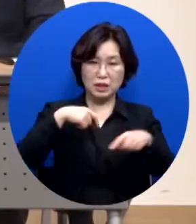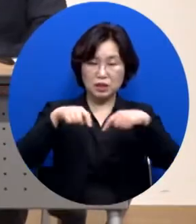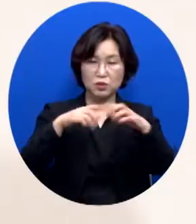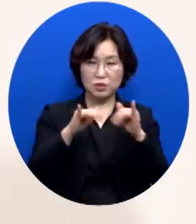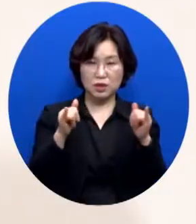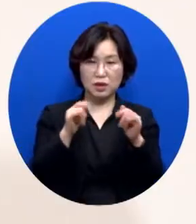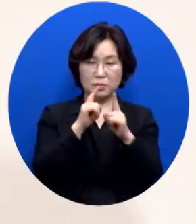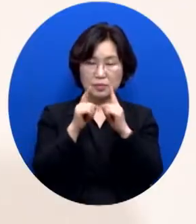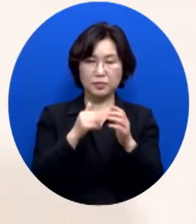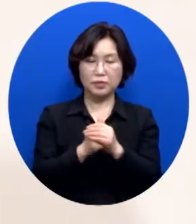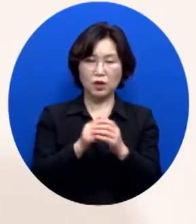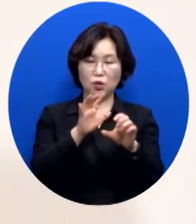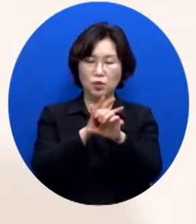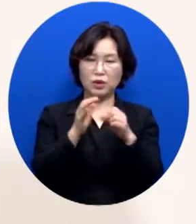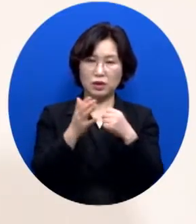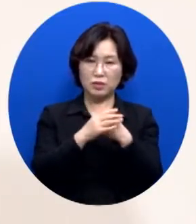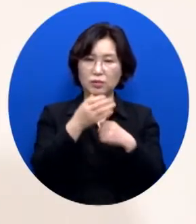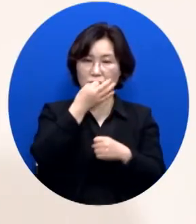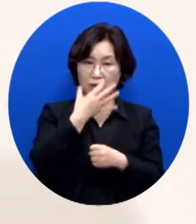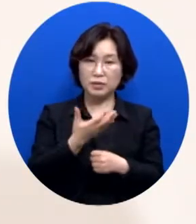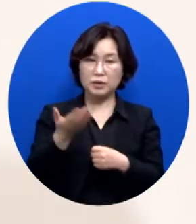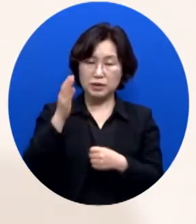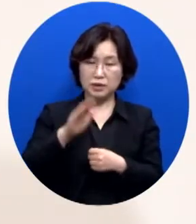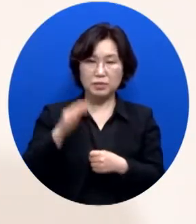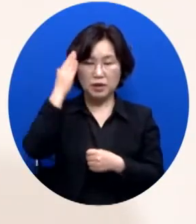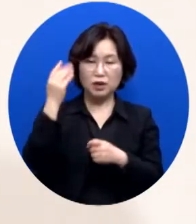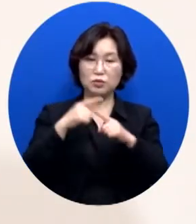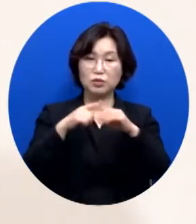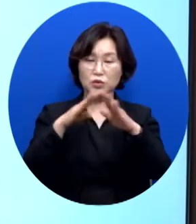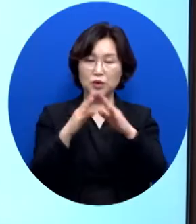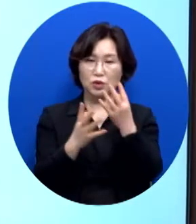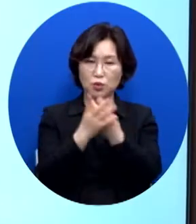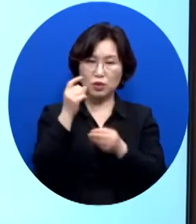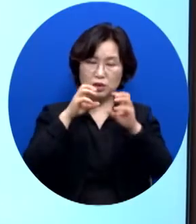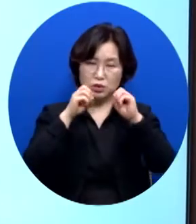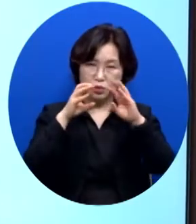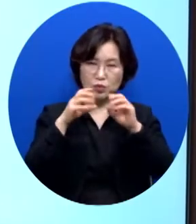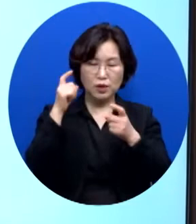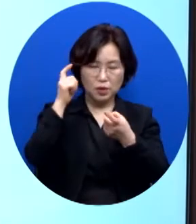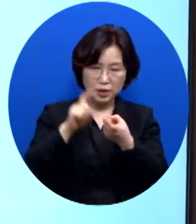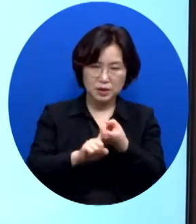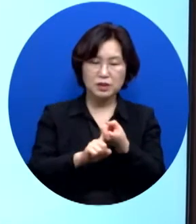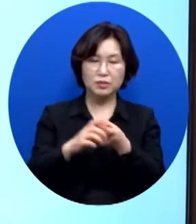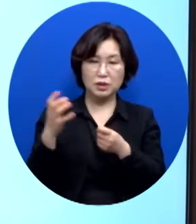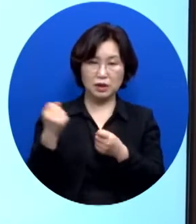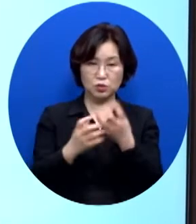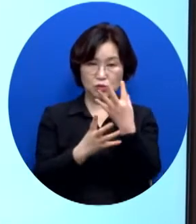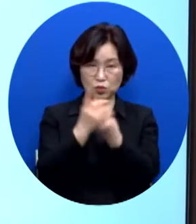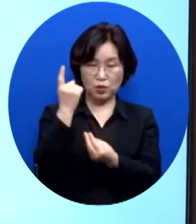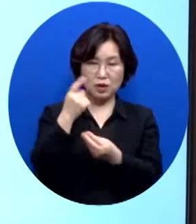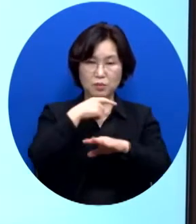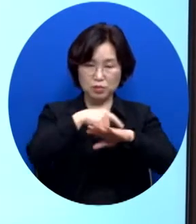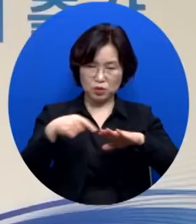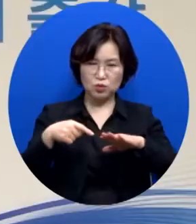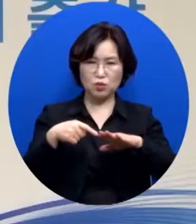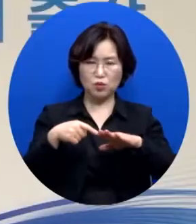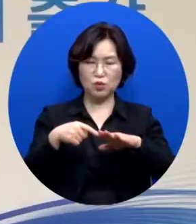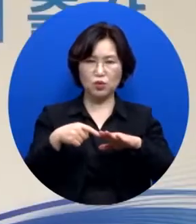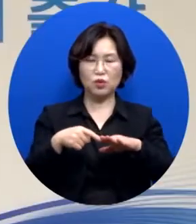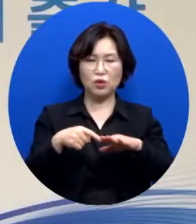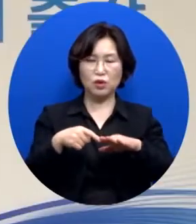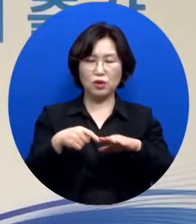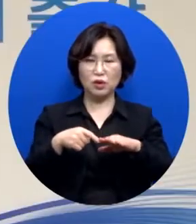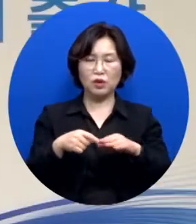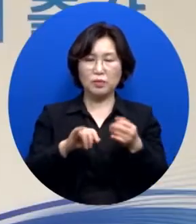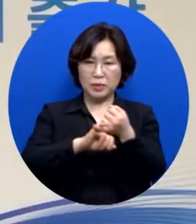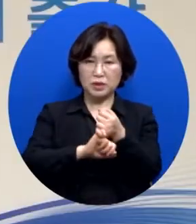코로나 로 어려운 상황에서도 한국교회는 통일 선교에 관심을 갖고 통일이라는 민족적인 과제를 잊지 말아야